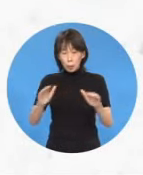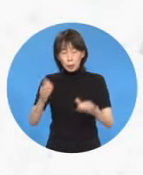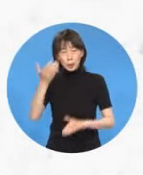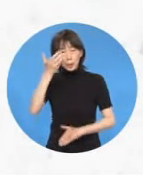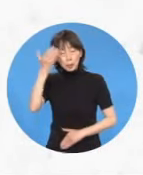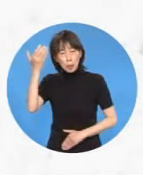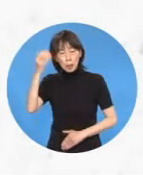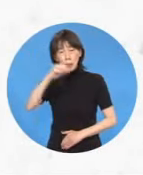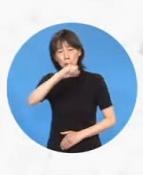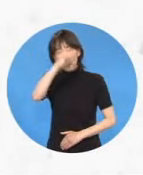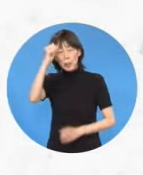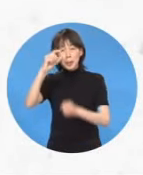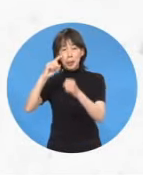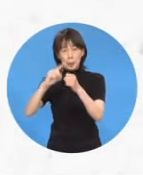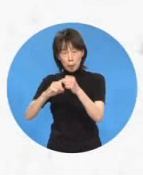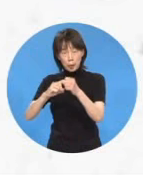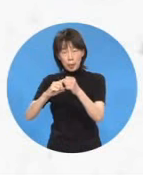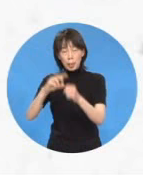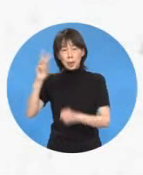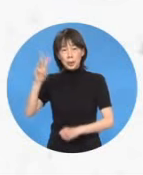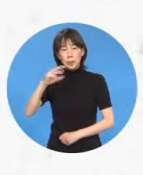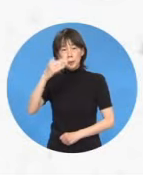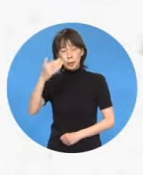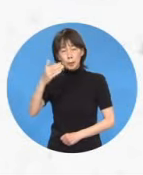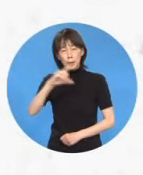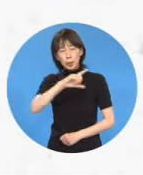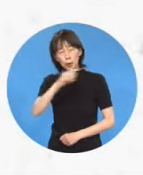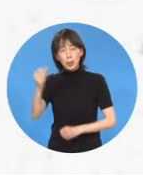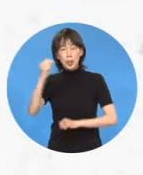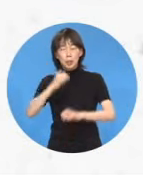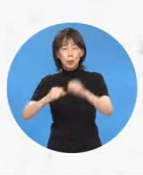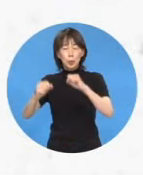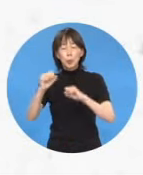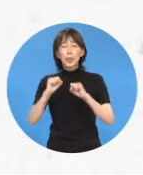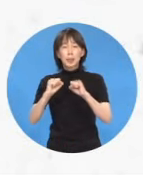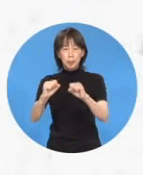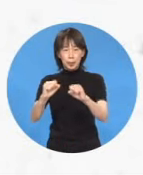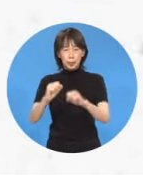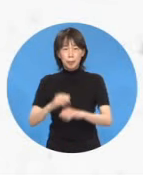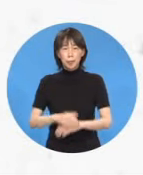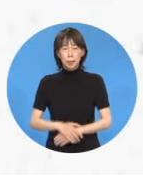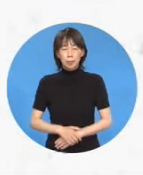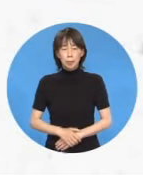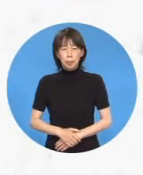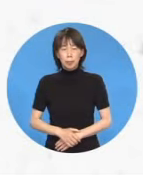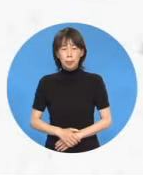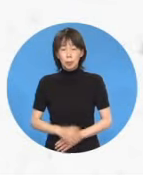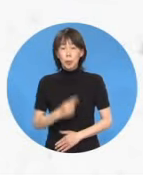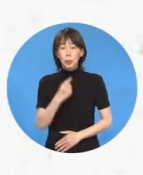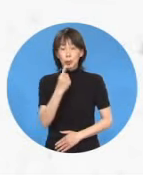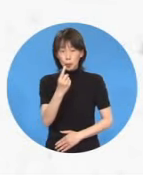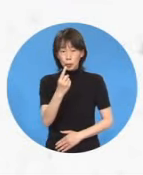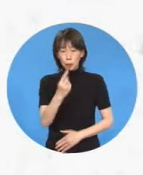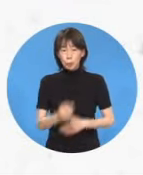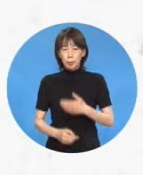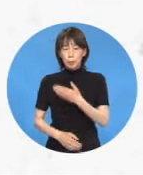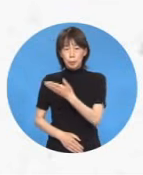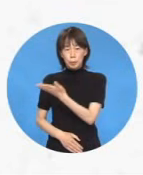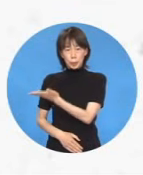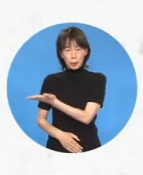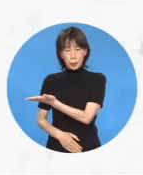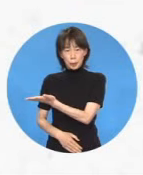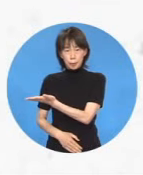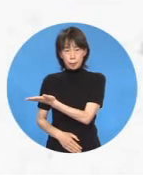たちの夢を叶えるためにくは様々支援活動を行っていますその1つが